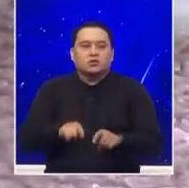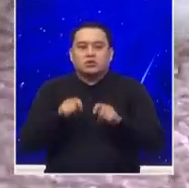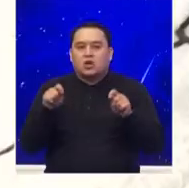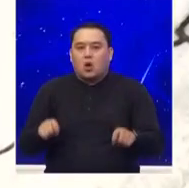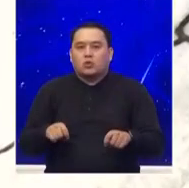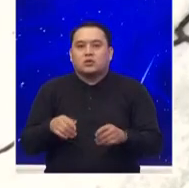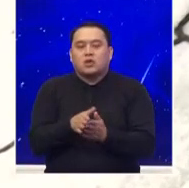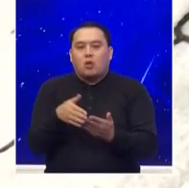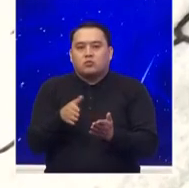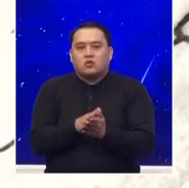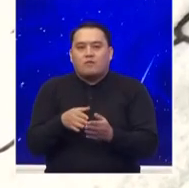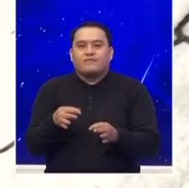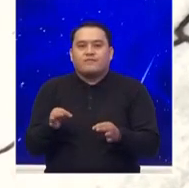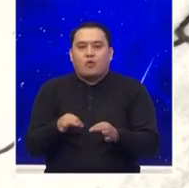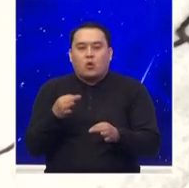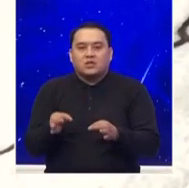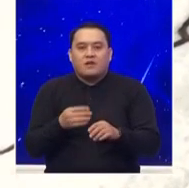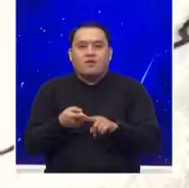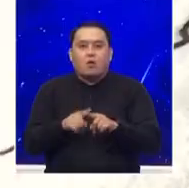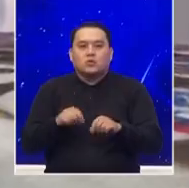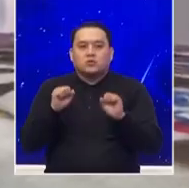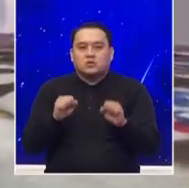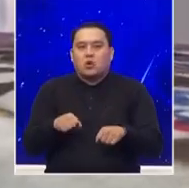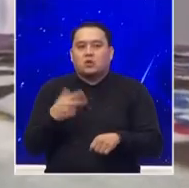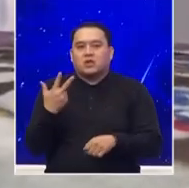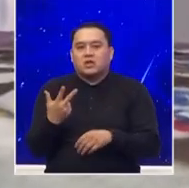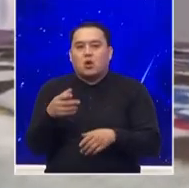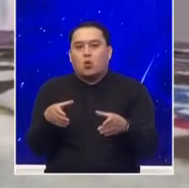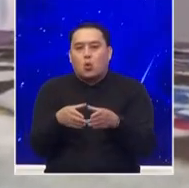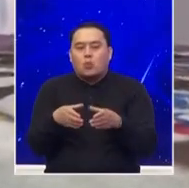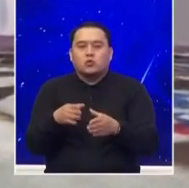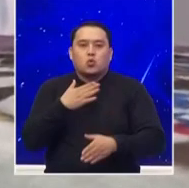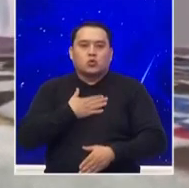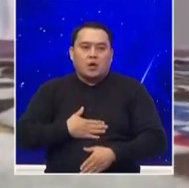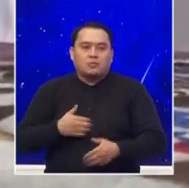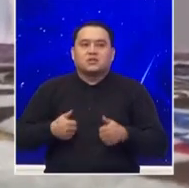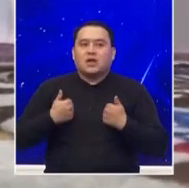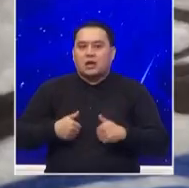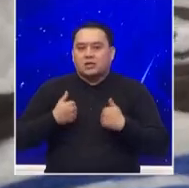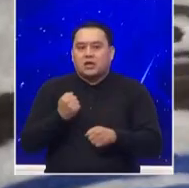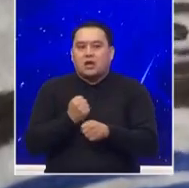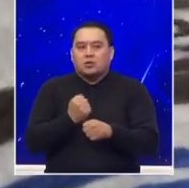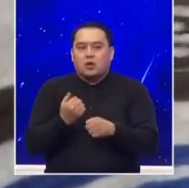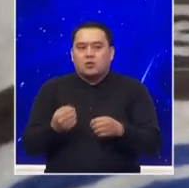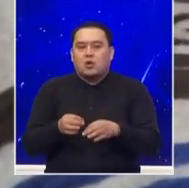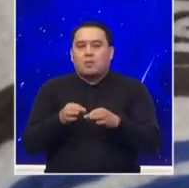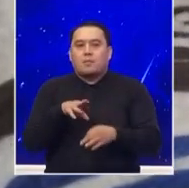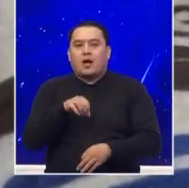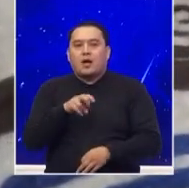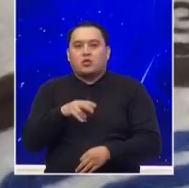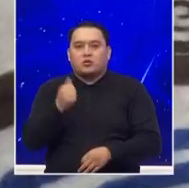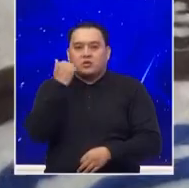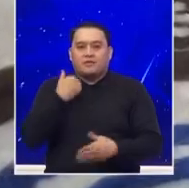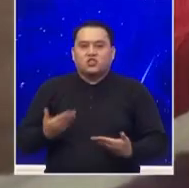теплые тапочки из войлока. А инвалид третьей группы Самал Исимбаева с удовольствием и огромным старанием делает панно под названием